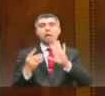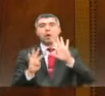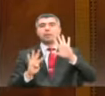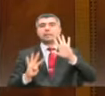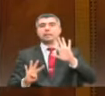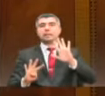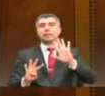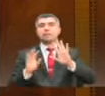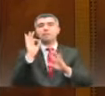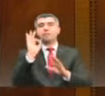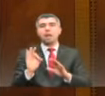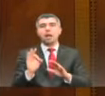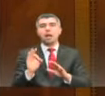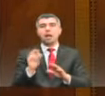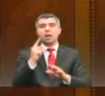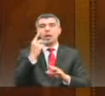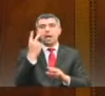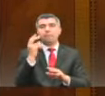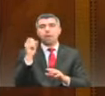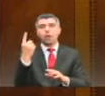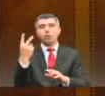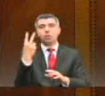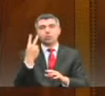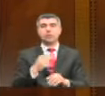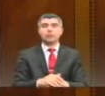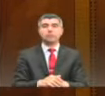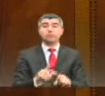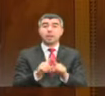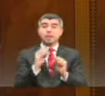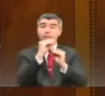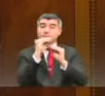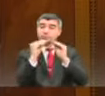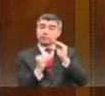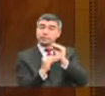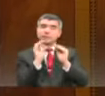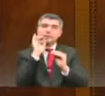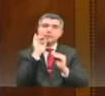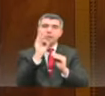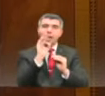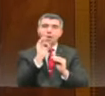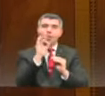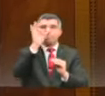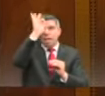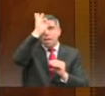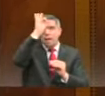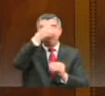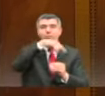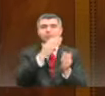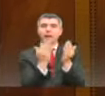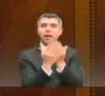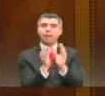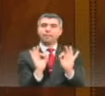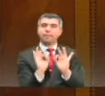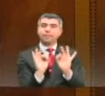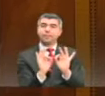سنة 2021، تقليص نسبة الأمية من 30% حاليا إلى 20%